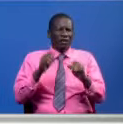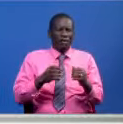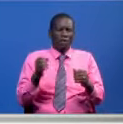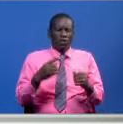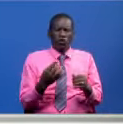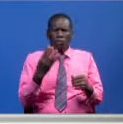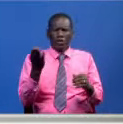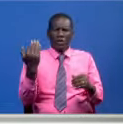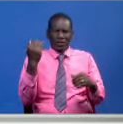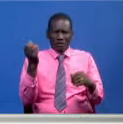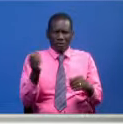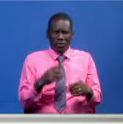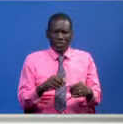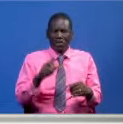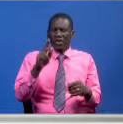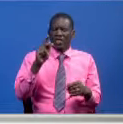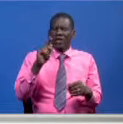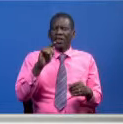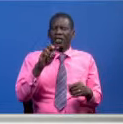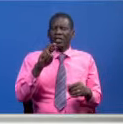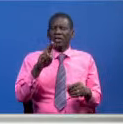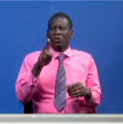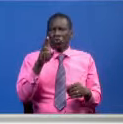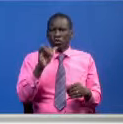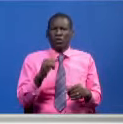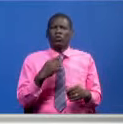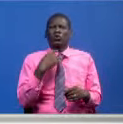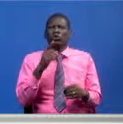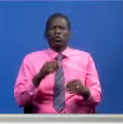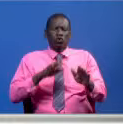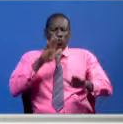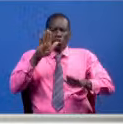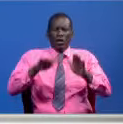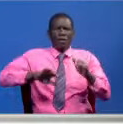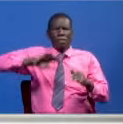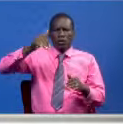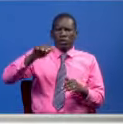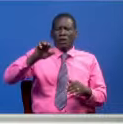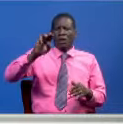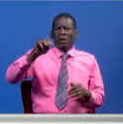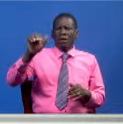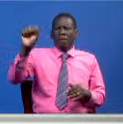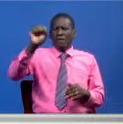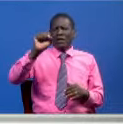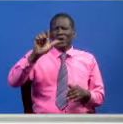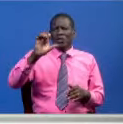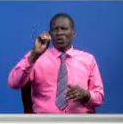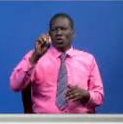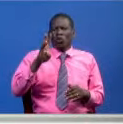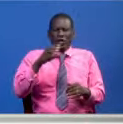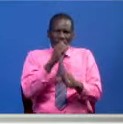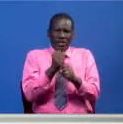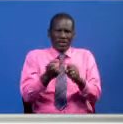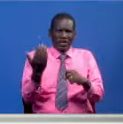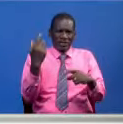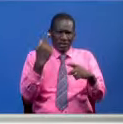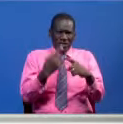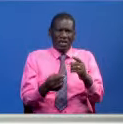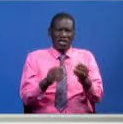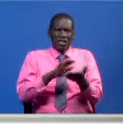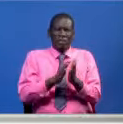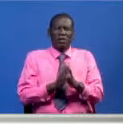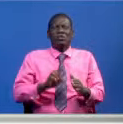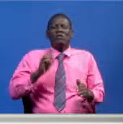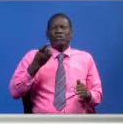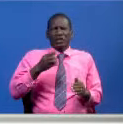jana, Kirui alitakiwa kupanda mlima Manaslu, jambo alilofanya Septemba mwaka jana, na kuwa Mwafrika wa kwanza kupanda